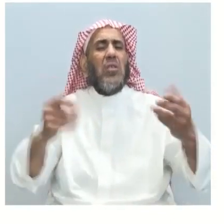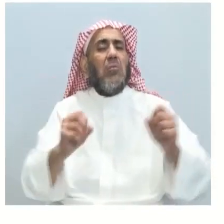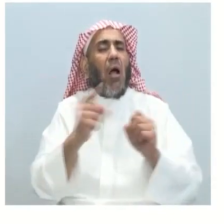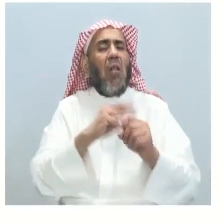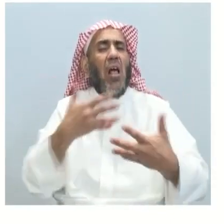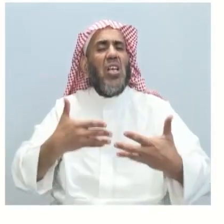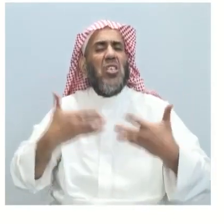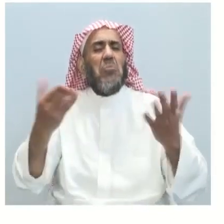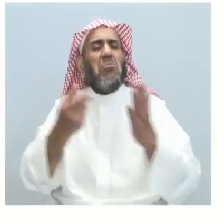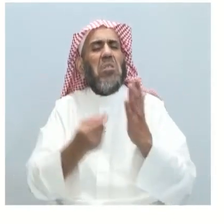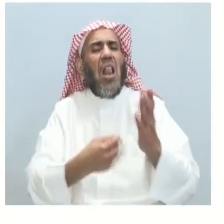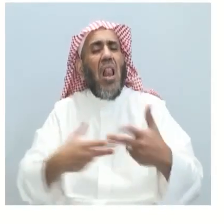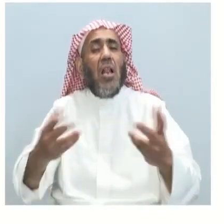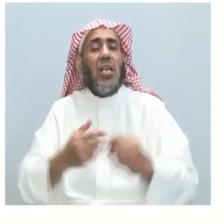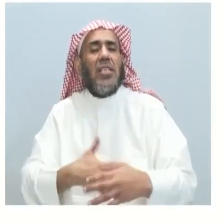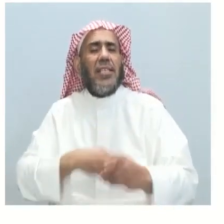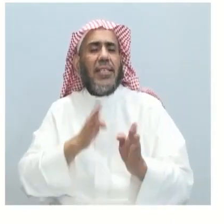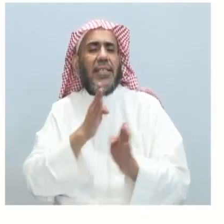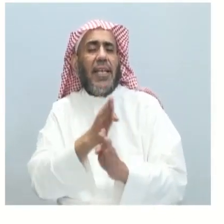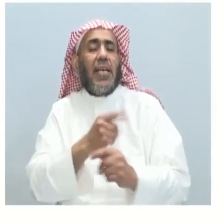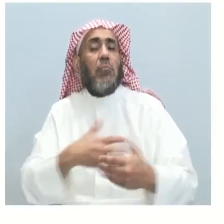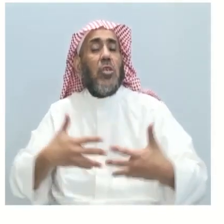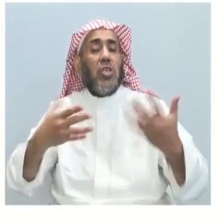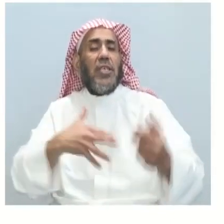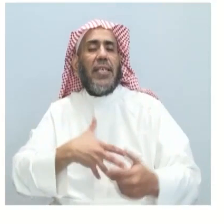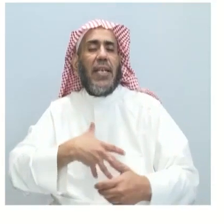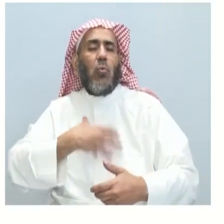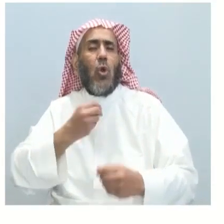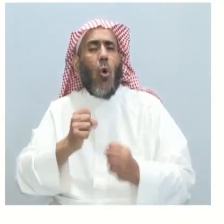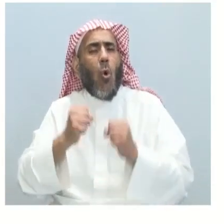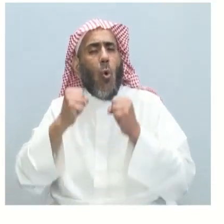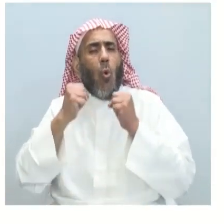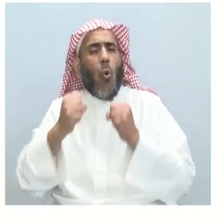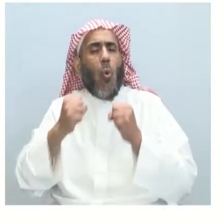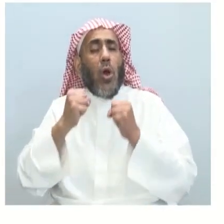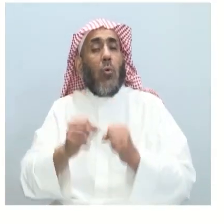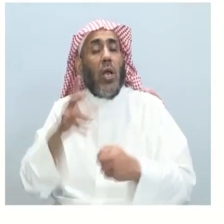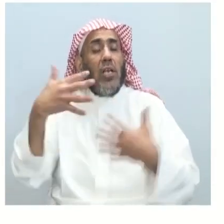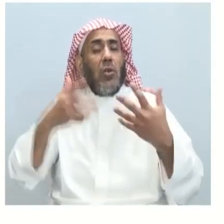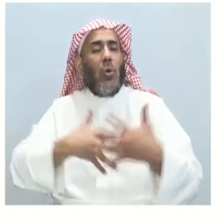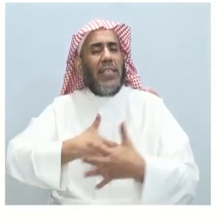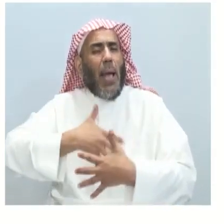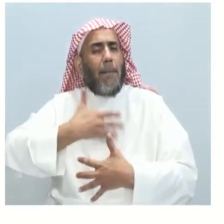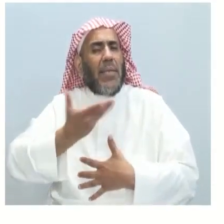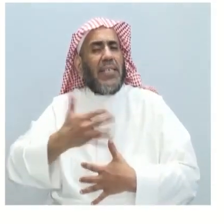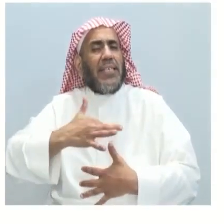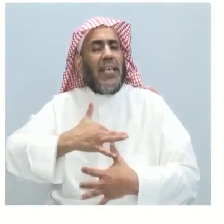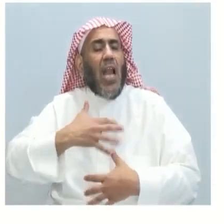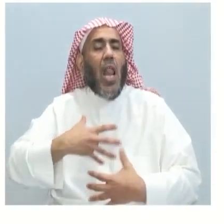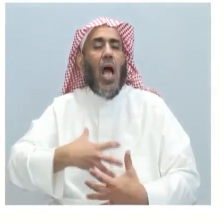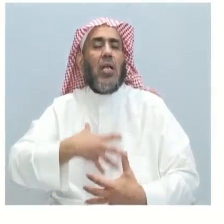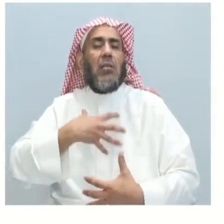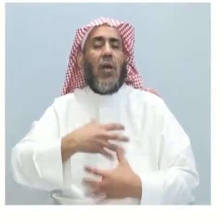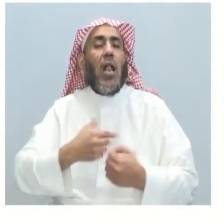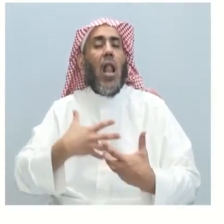شعر مرسل الاتجاه للشعر الوجداني طبعا هم اتجهوا الشعر الوجداني اتجاه قوي جدا لانهم يرون ان الشعر هو تعبير فقط عن عن العاطفه